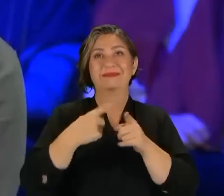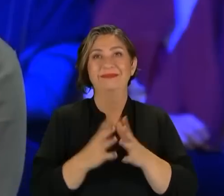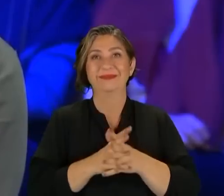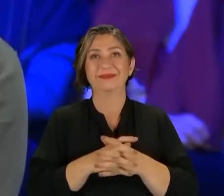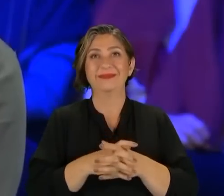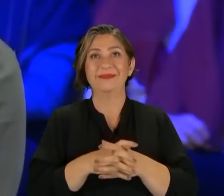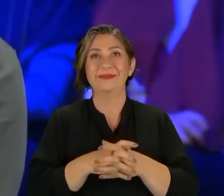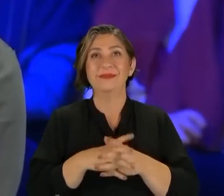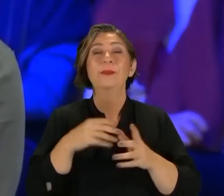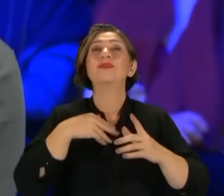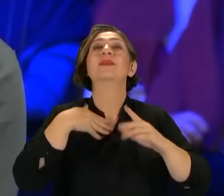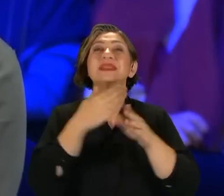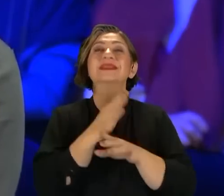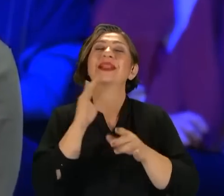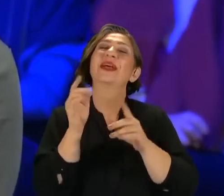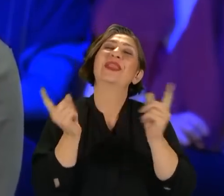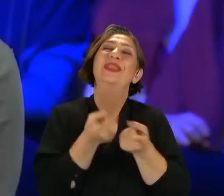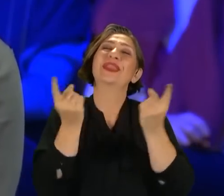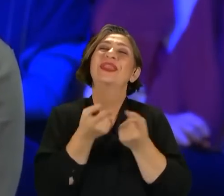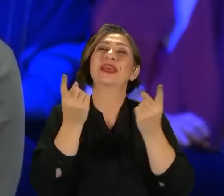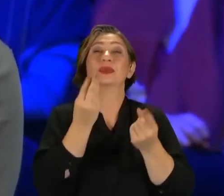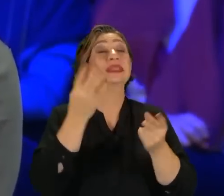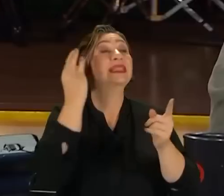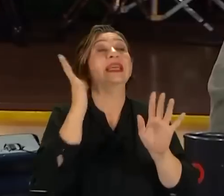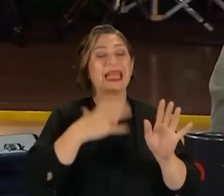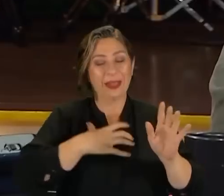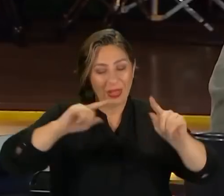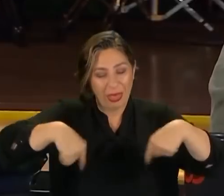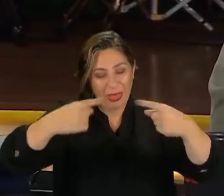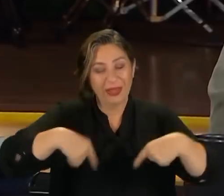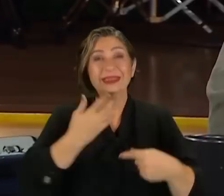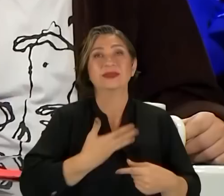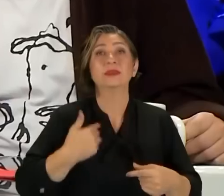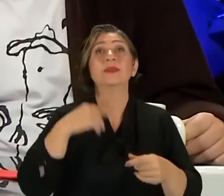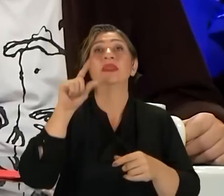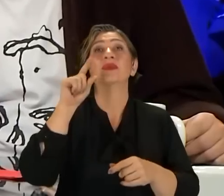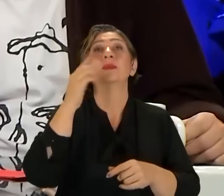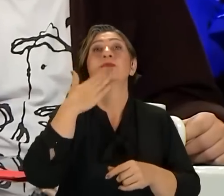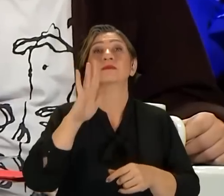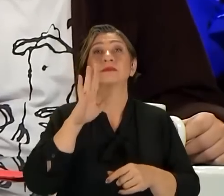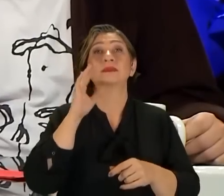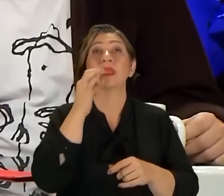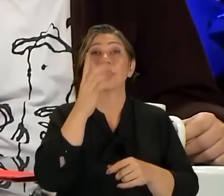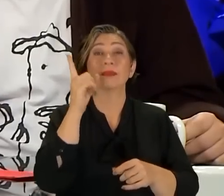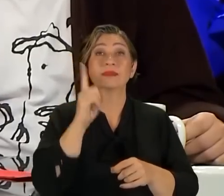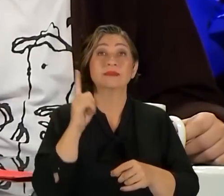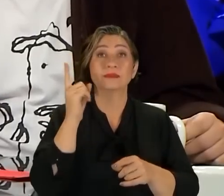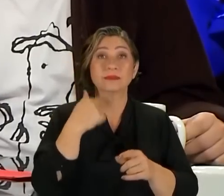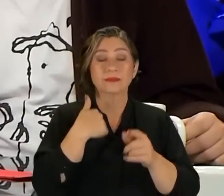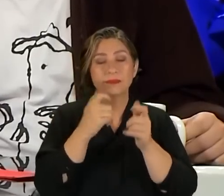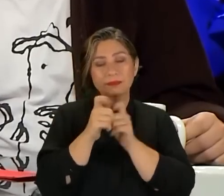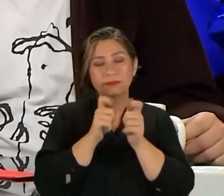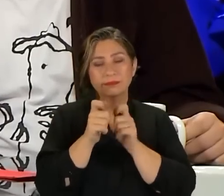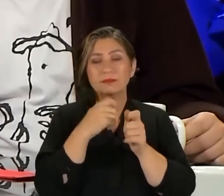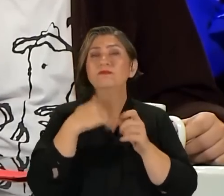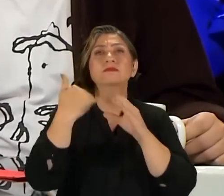Evet. Dalga geçmeyi daha çok seviyoruz aslında. Evet, ama dinleyicimiz de değil, kendimizde. Ya benim Twitter'ım yok ama haberleri birinci ağızdan takip etmek için kullanıyorum.